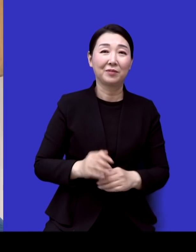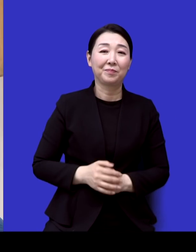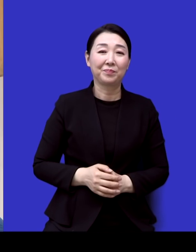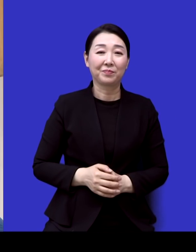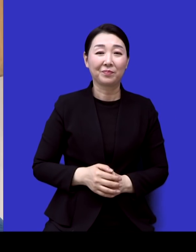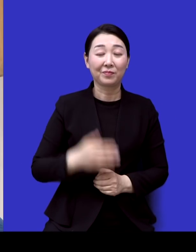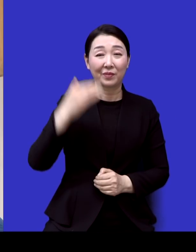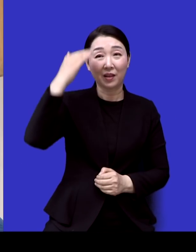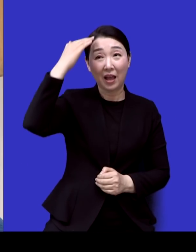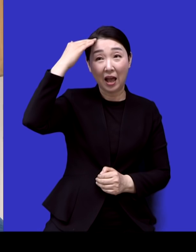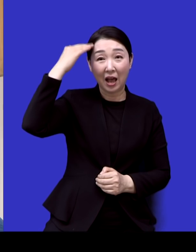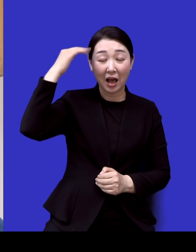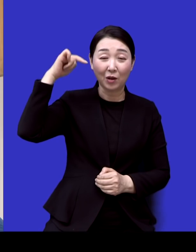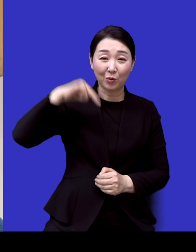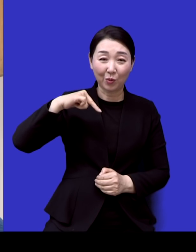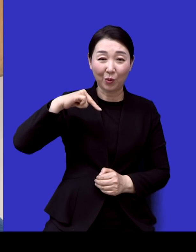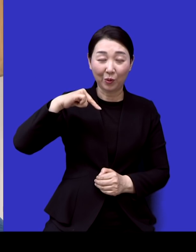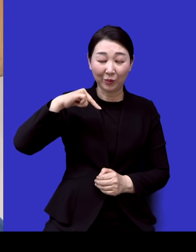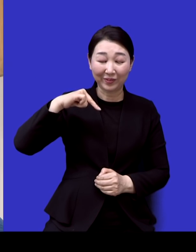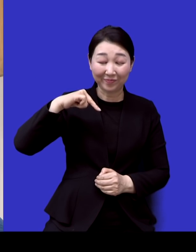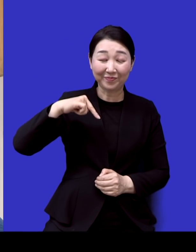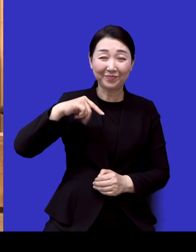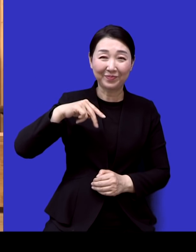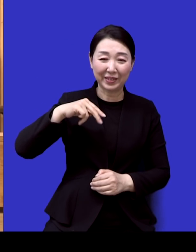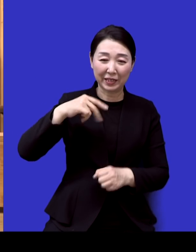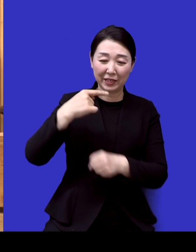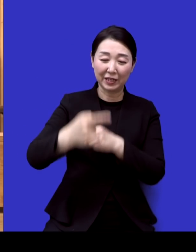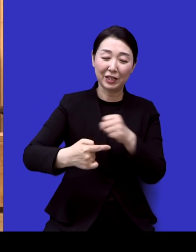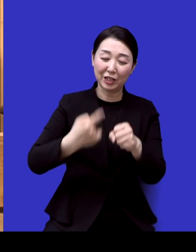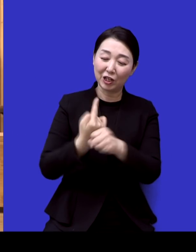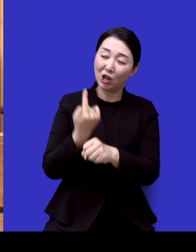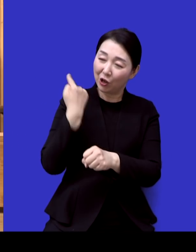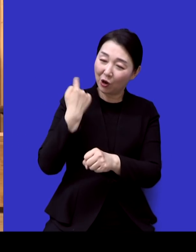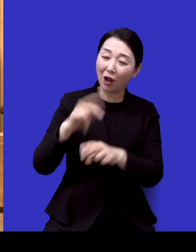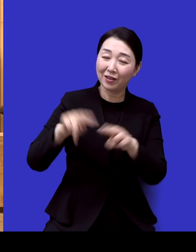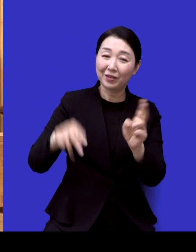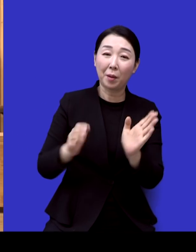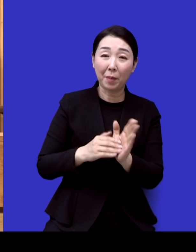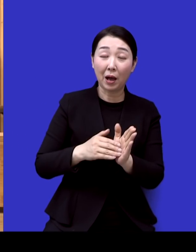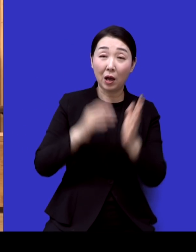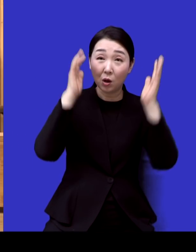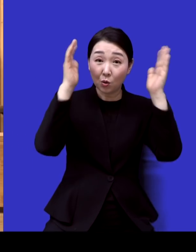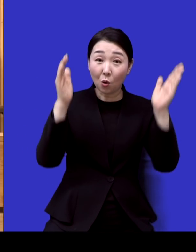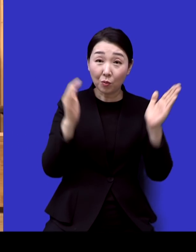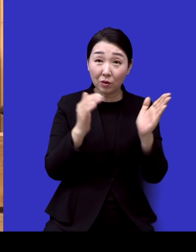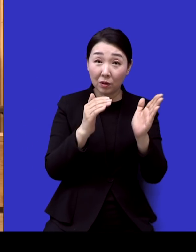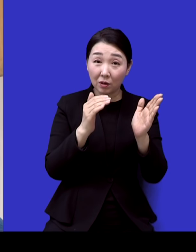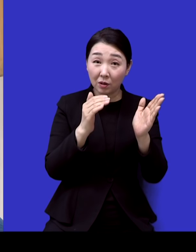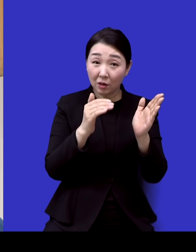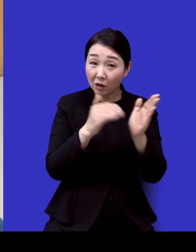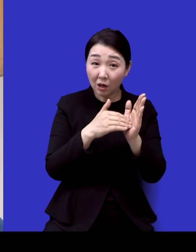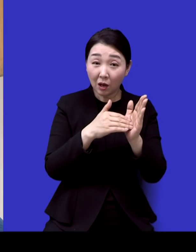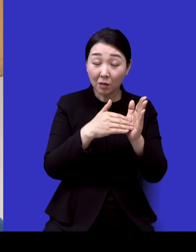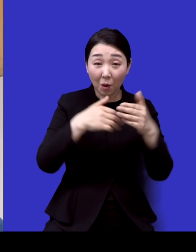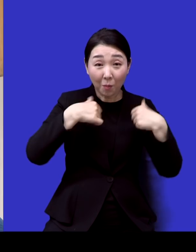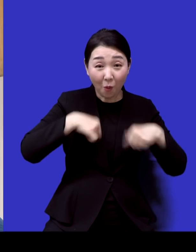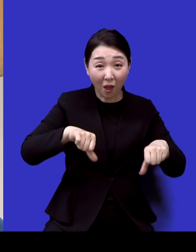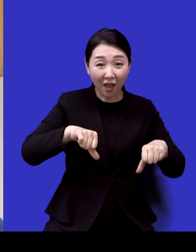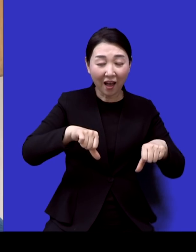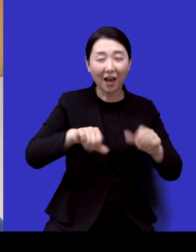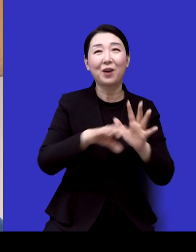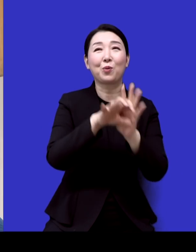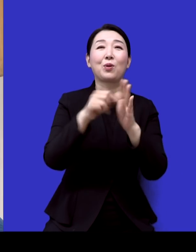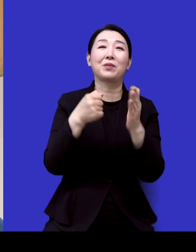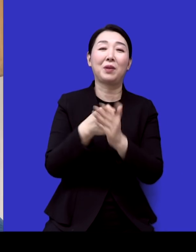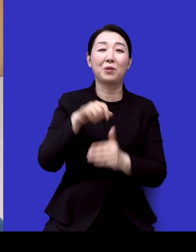중간에 전역을 해서 한 1년 전쯤에 전역을 했습니다. 그러시군요. 그럼 나머지 공부는 다 하시던 공부는 그냥 거기서 접으시고. 예, 접고 이제 코로나